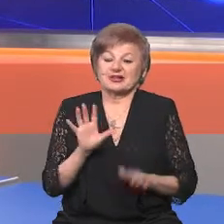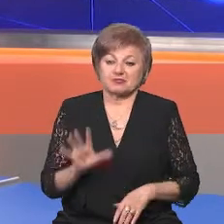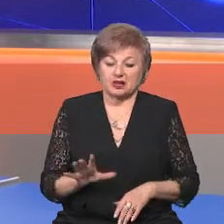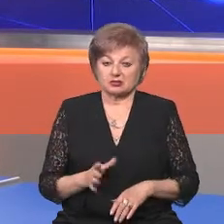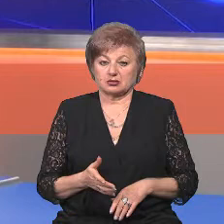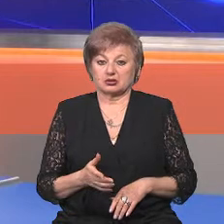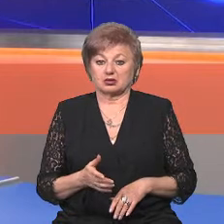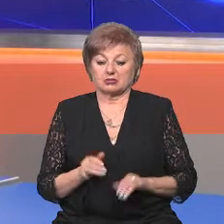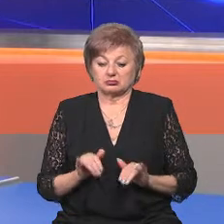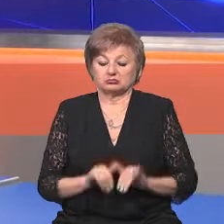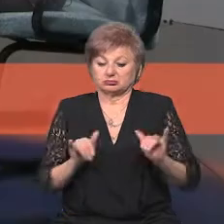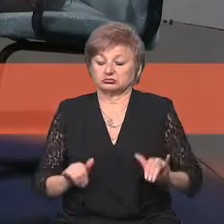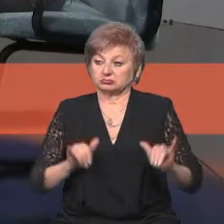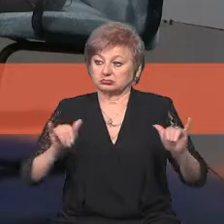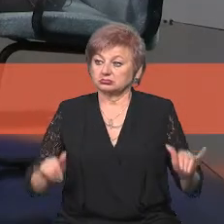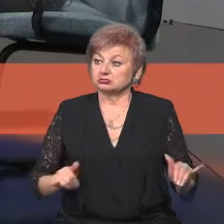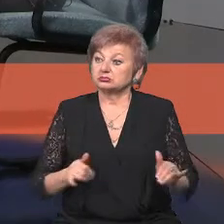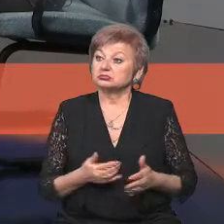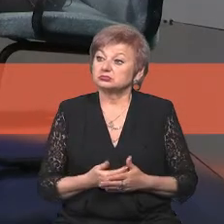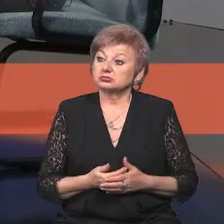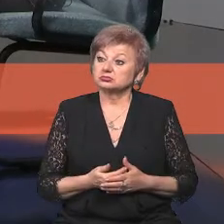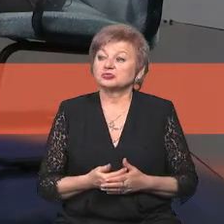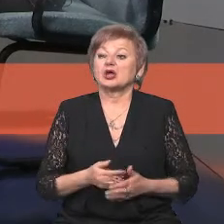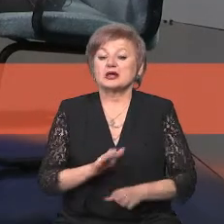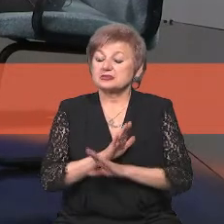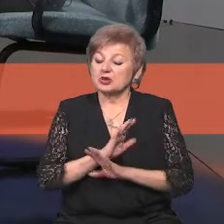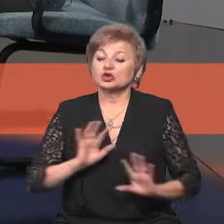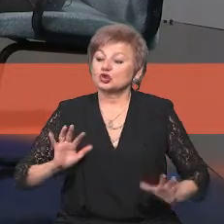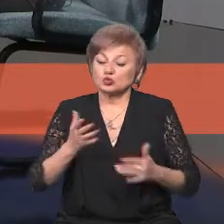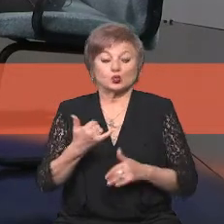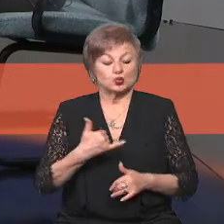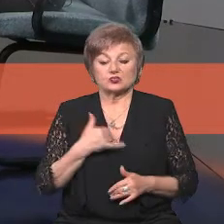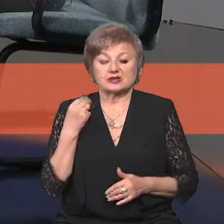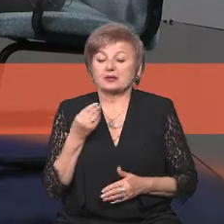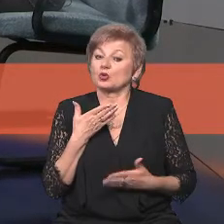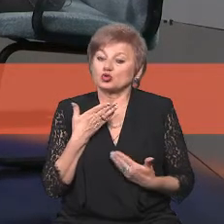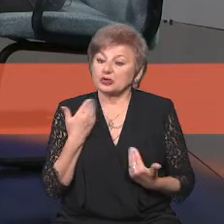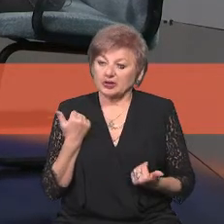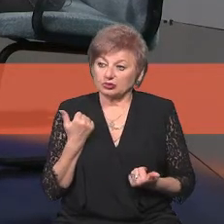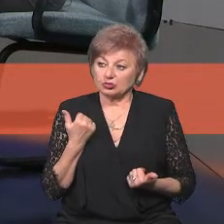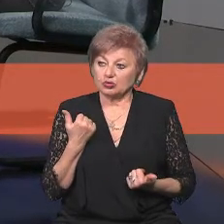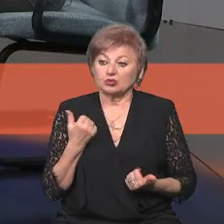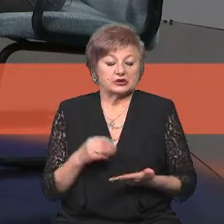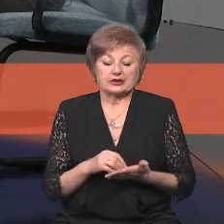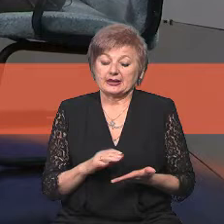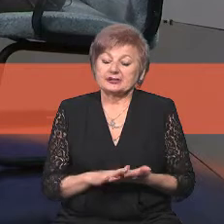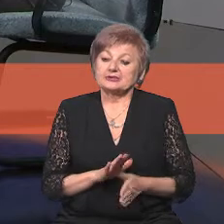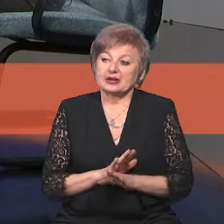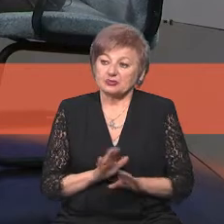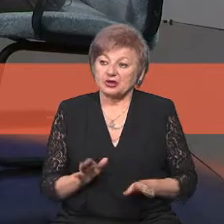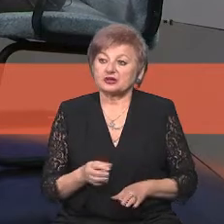365. Тобто наростає ситуація. А летальні випадки? Летальні випадки в нашій області не зареєстровані, в цілому по